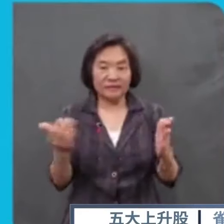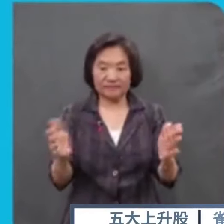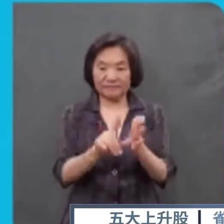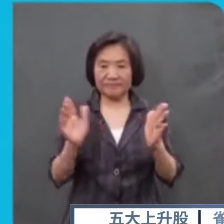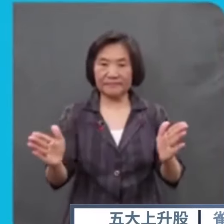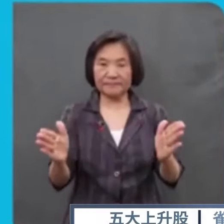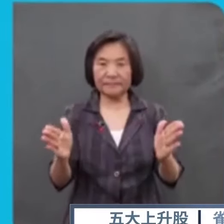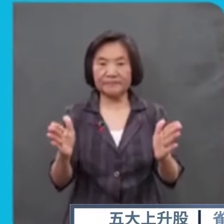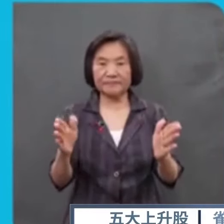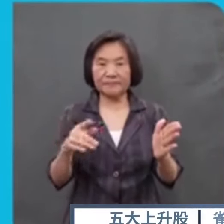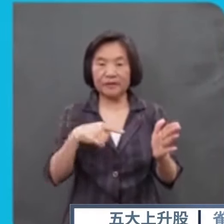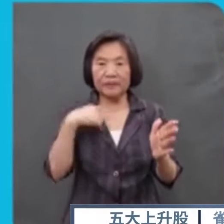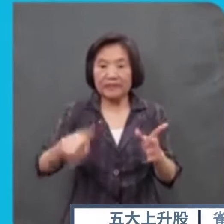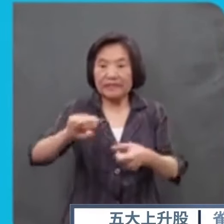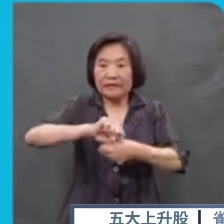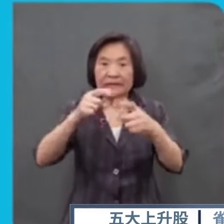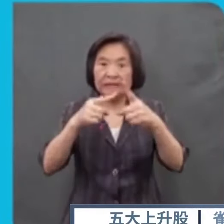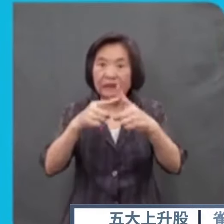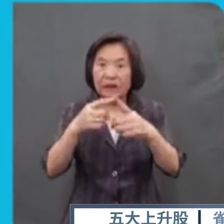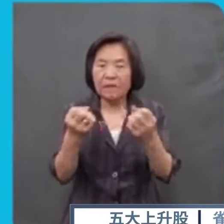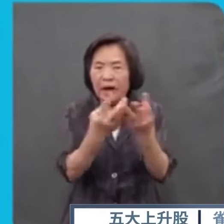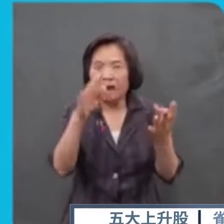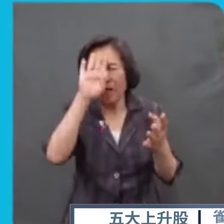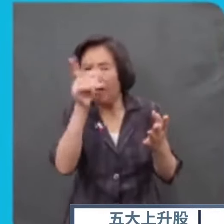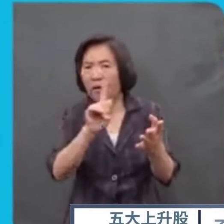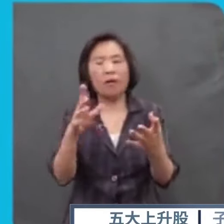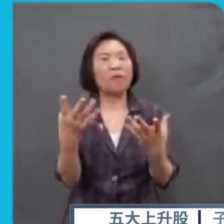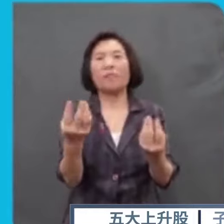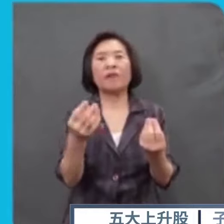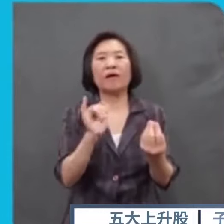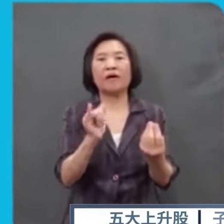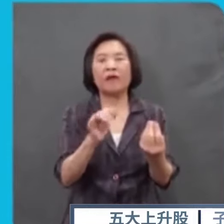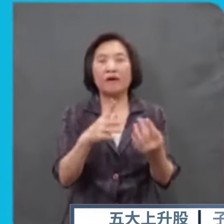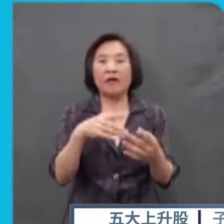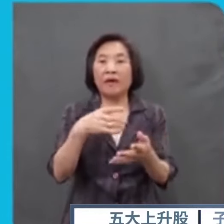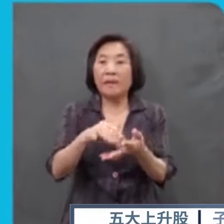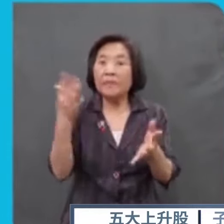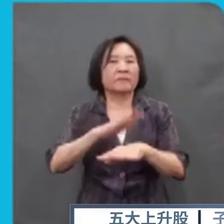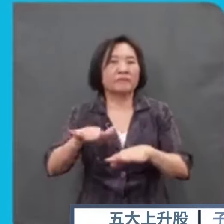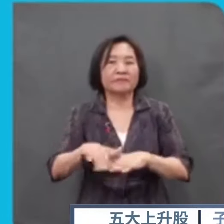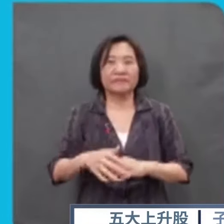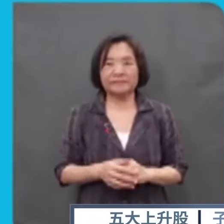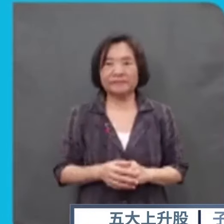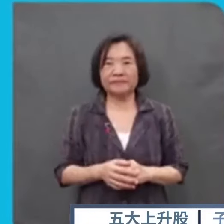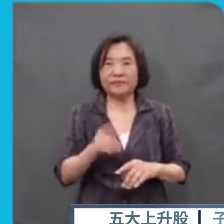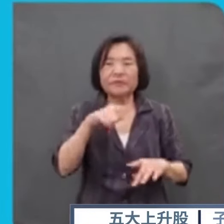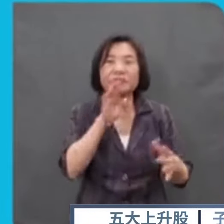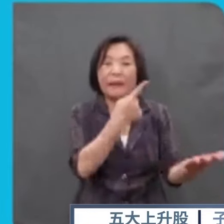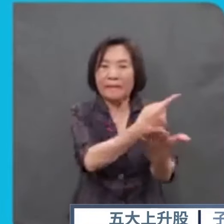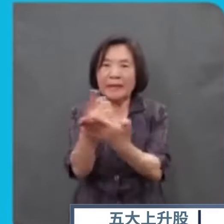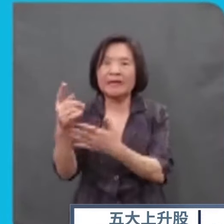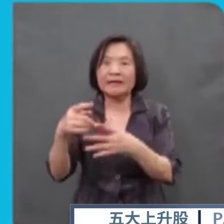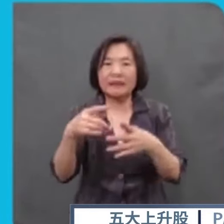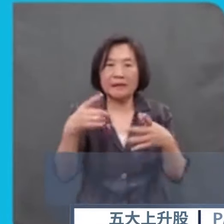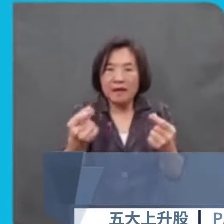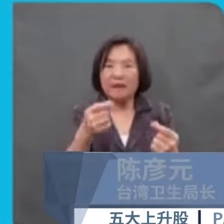吃了果条，因此果条最有可能具有疑虑，这一点在判断上没有疑义。 大家都共同吃过